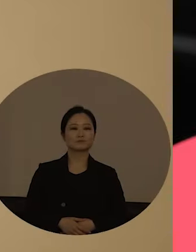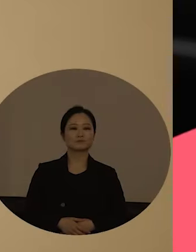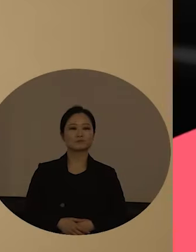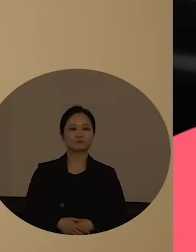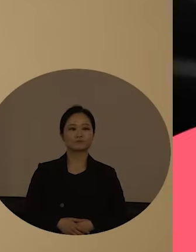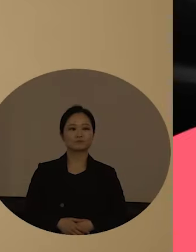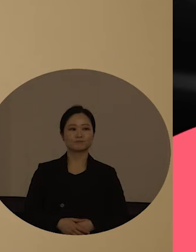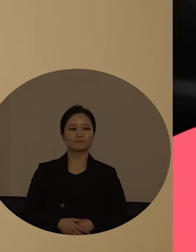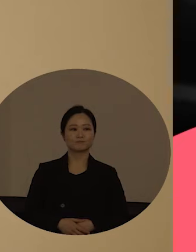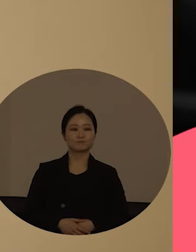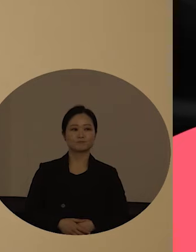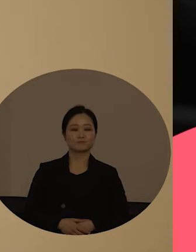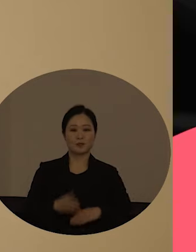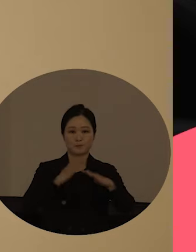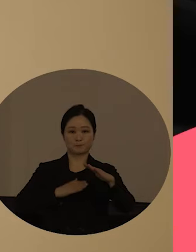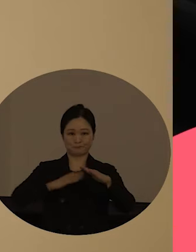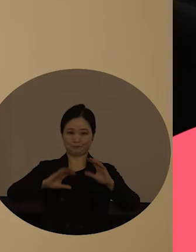포럼을